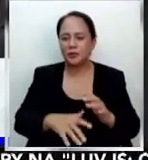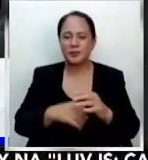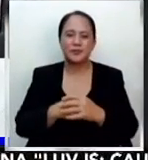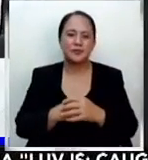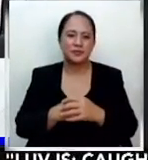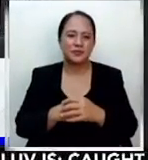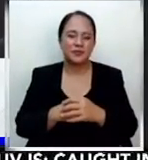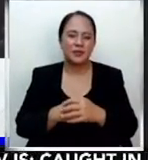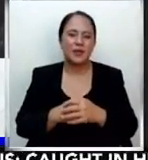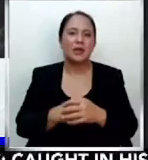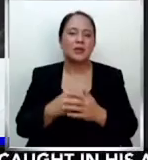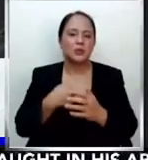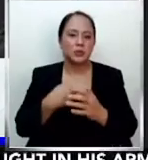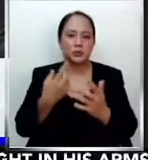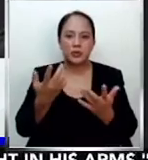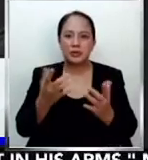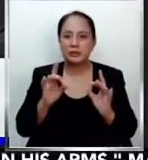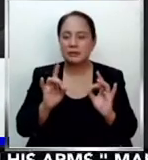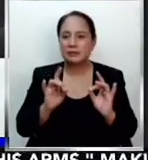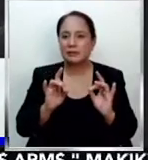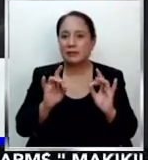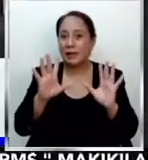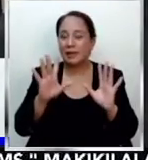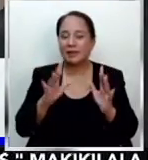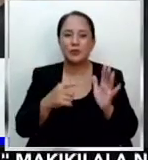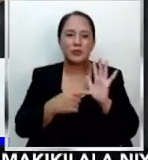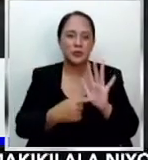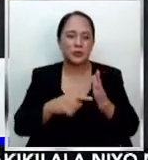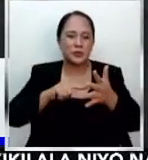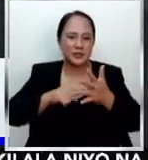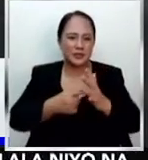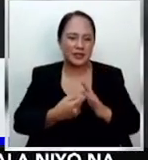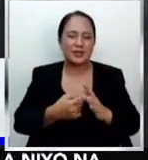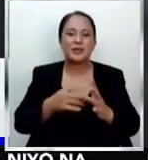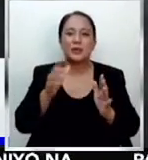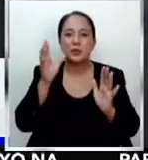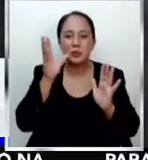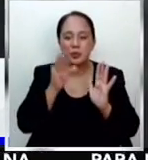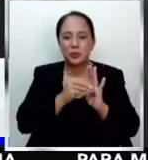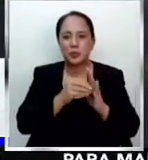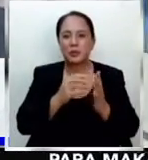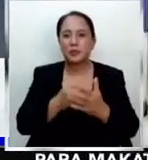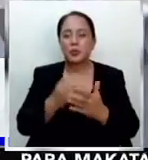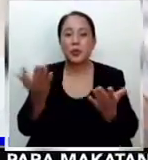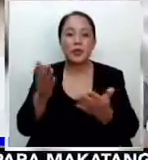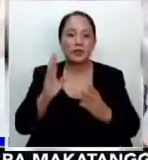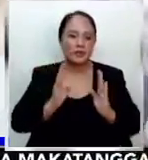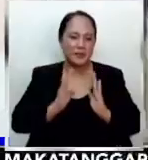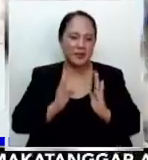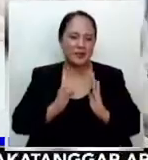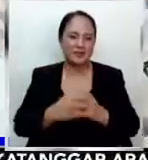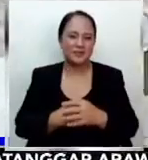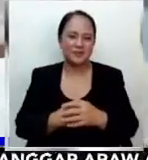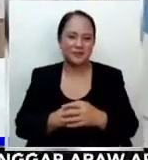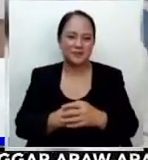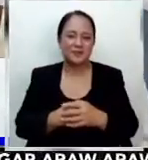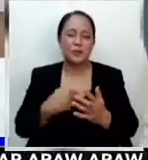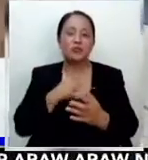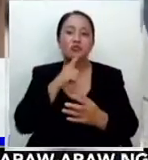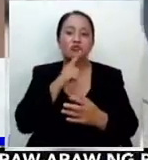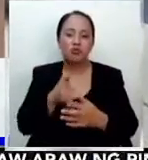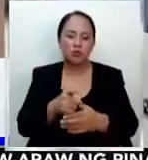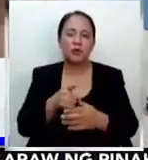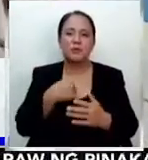Samantala, very light lang daw ang show na sinimulan na ang taping sa City of Pines, Baguio City. At tiyak na